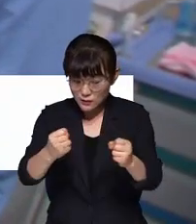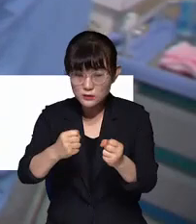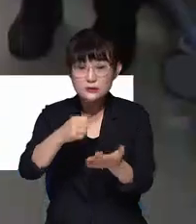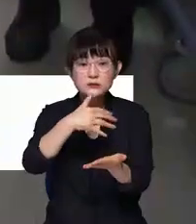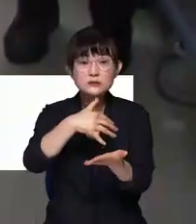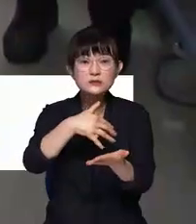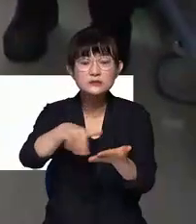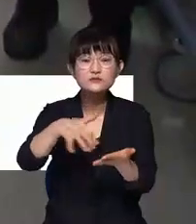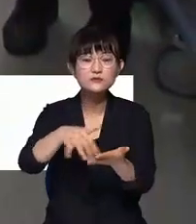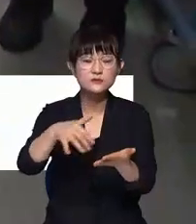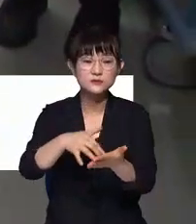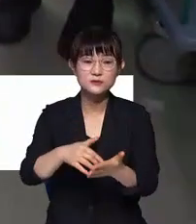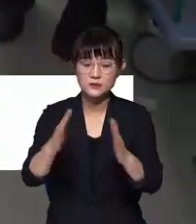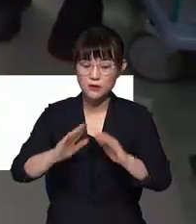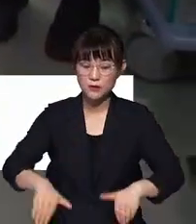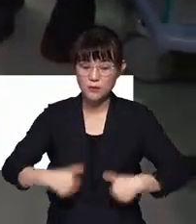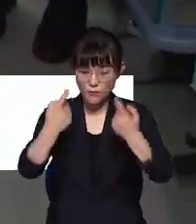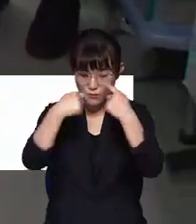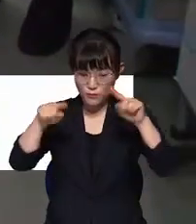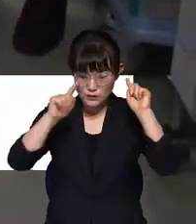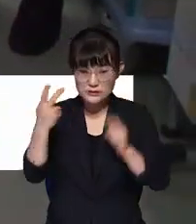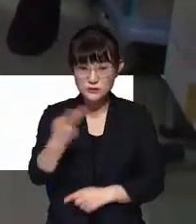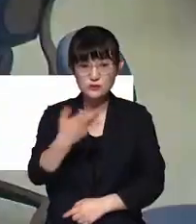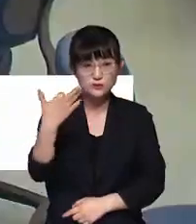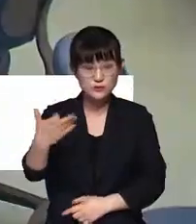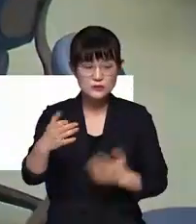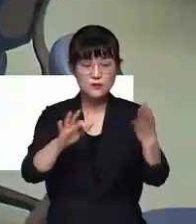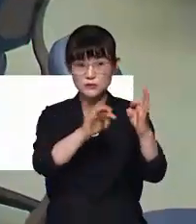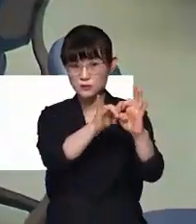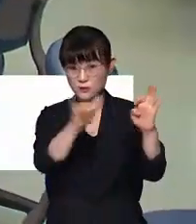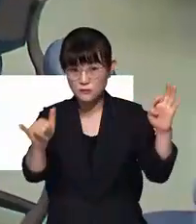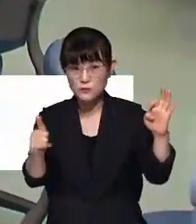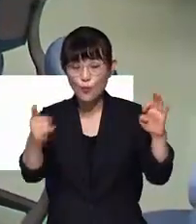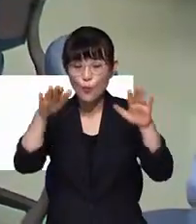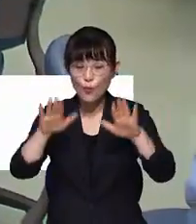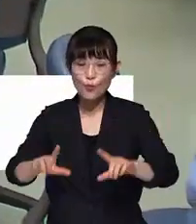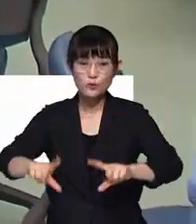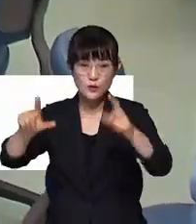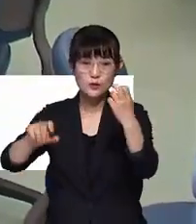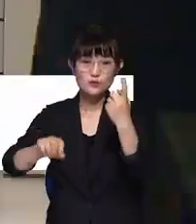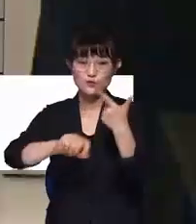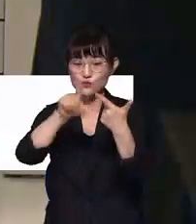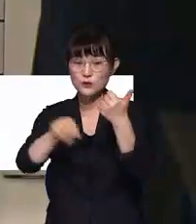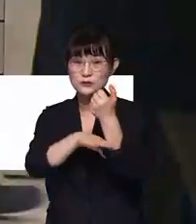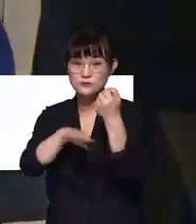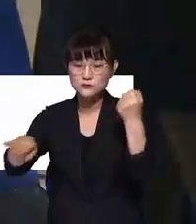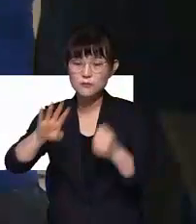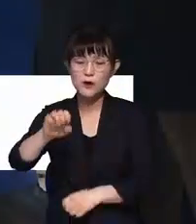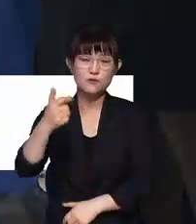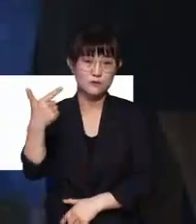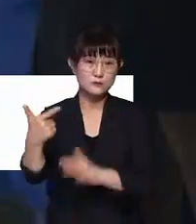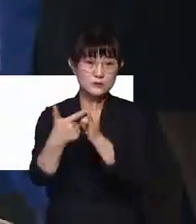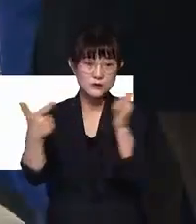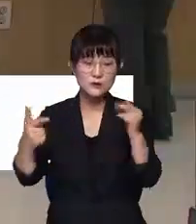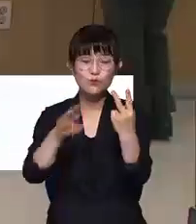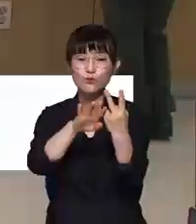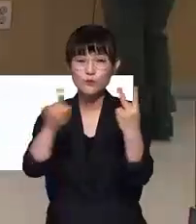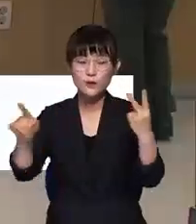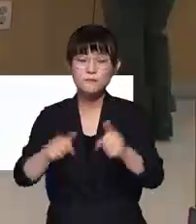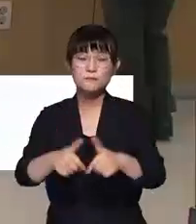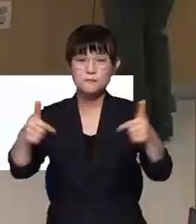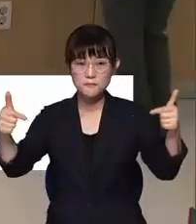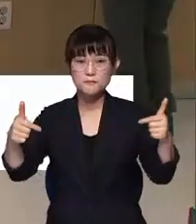결과 전남대병원에서는 지난 2019년 14명에서 올해 6월 기준 46명으로 2배 이상 증가한